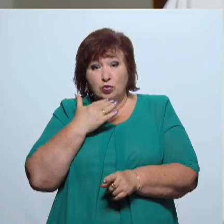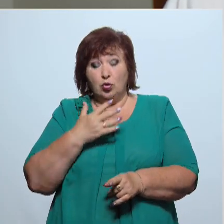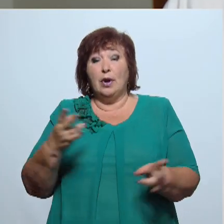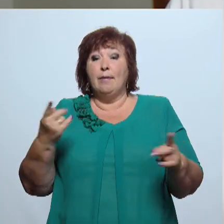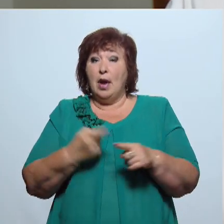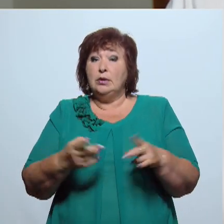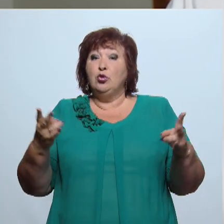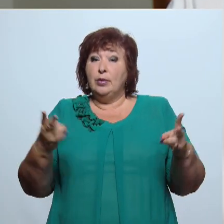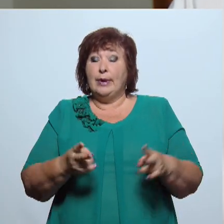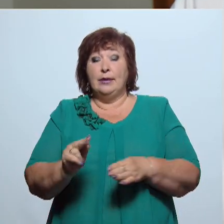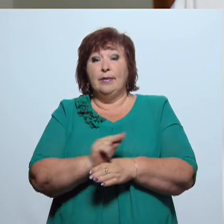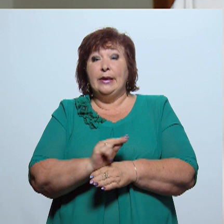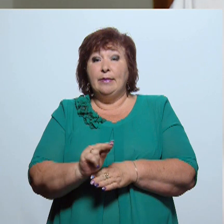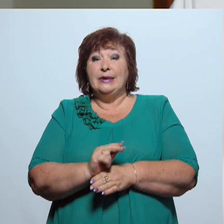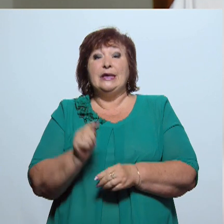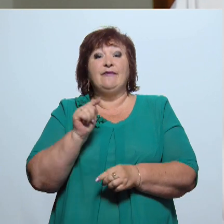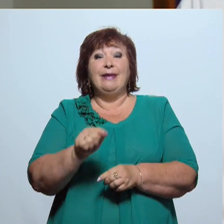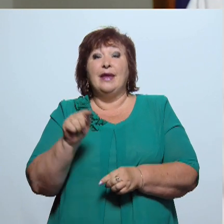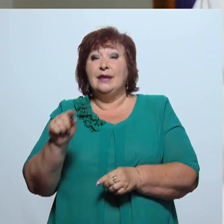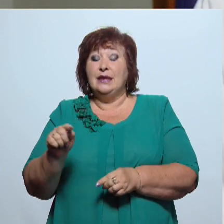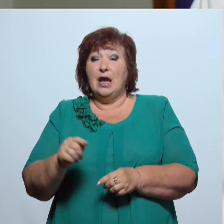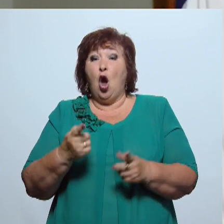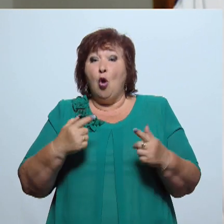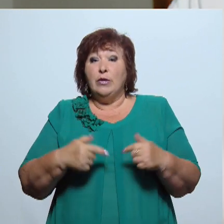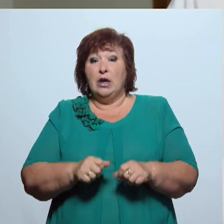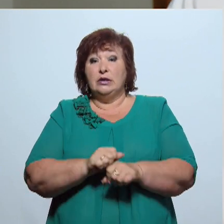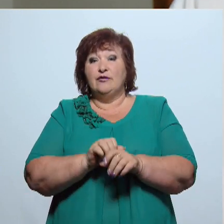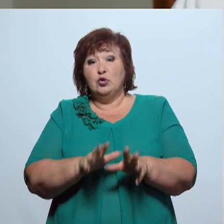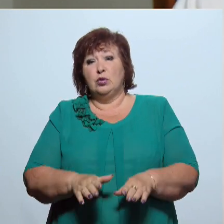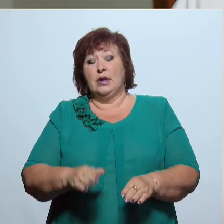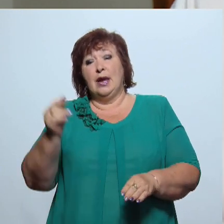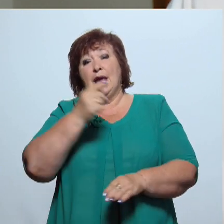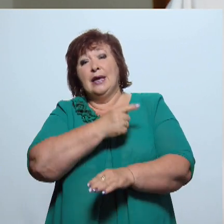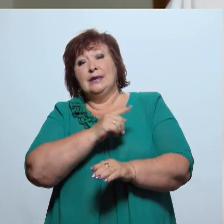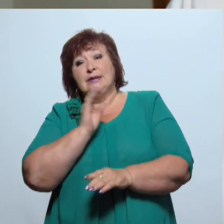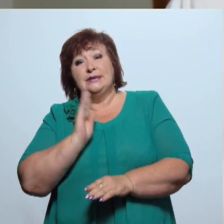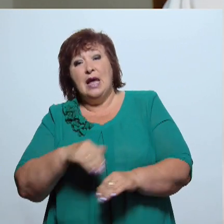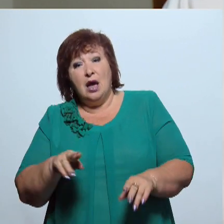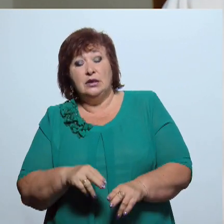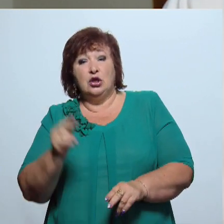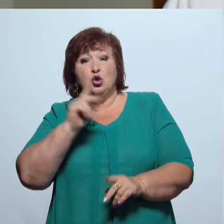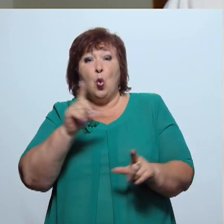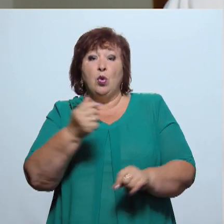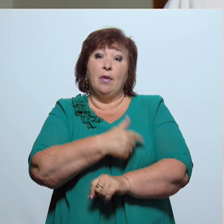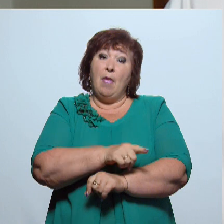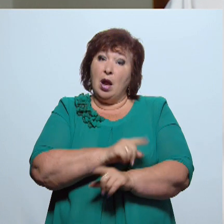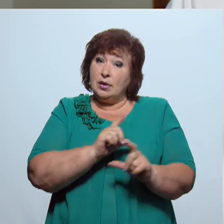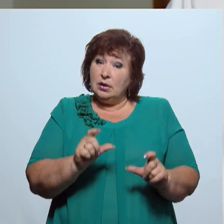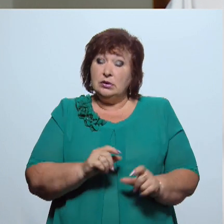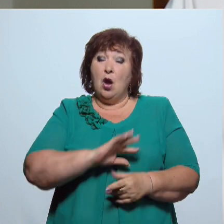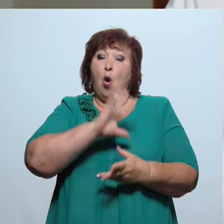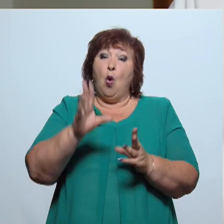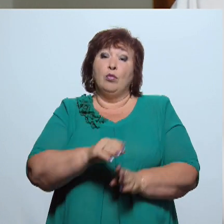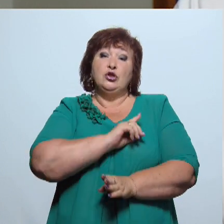необходимым ремонтировать те объекты социальной инфраструктуры, садики, школы, больницы, потому что собственными